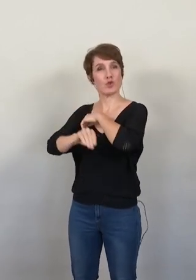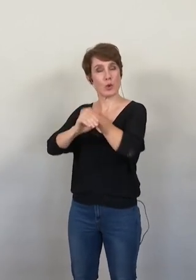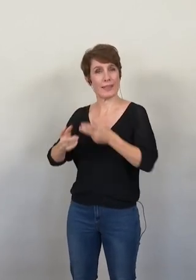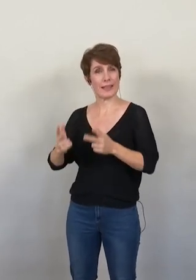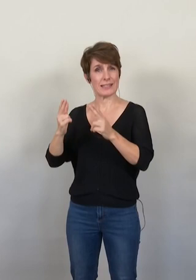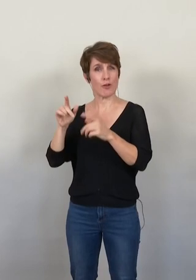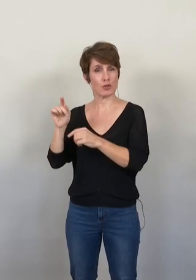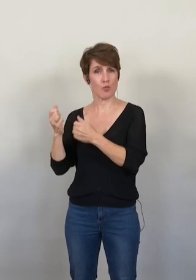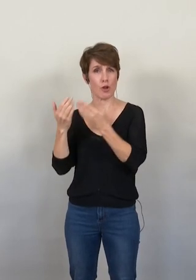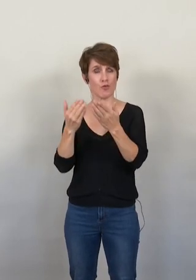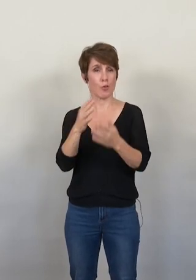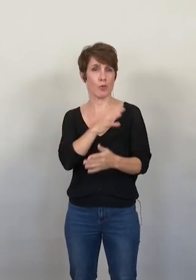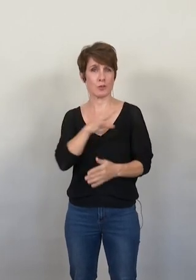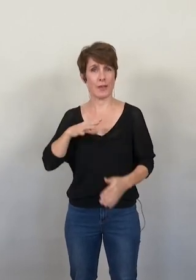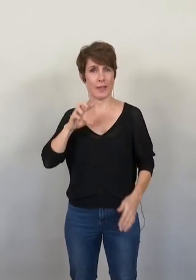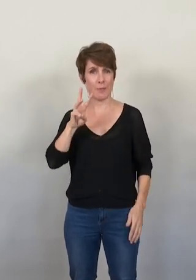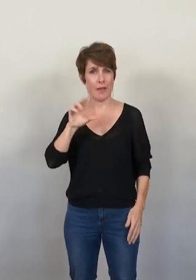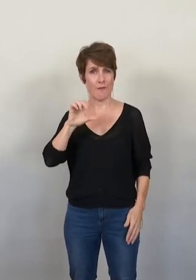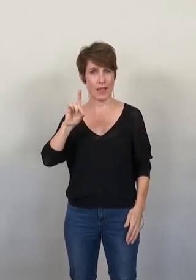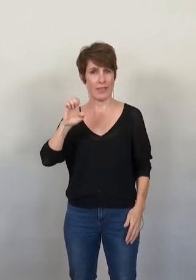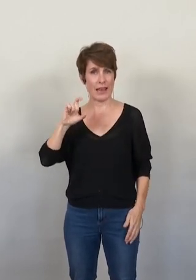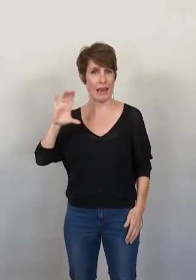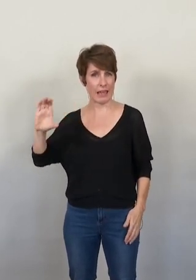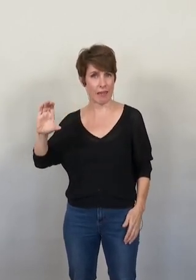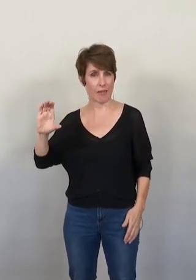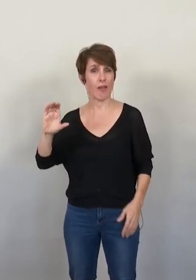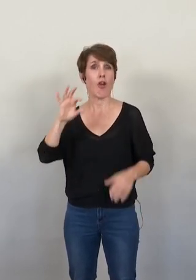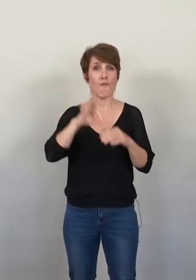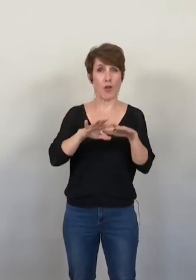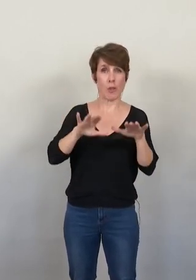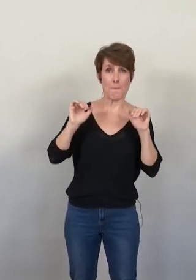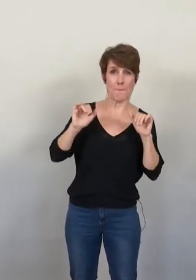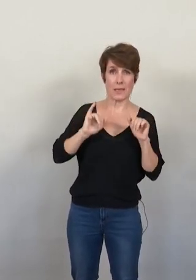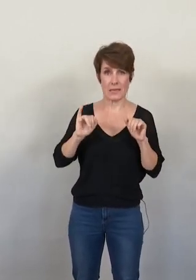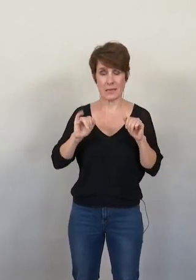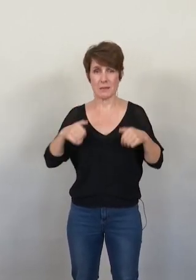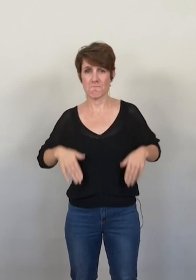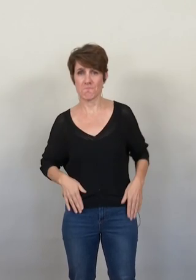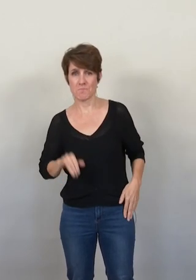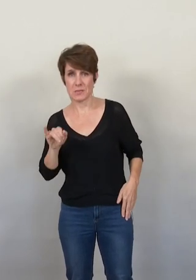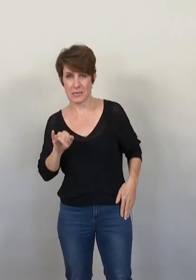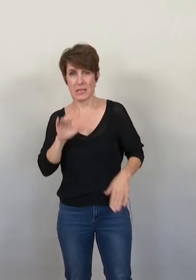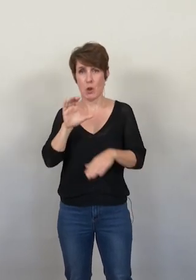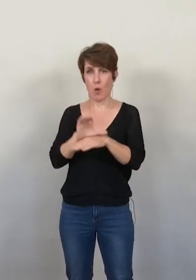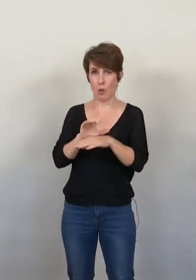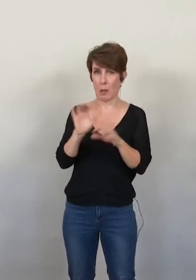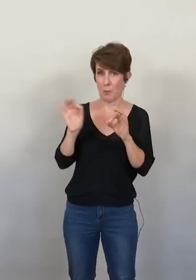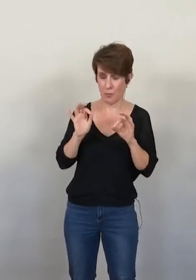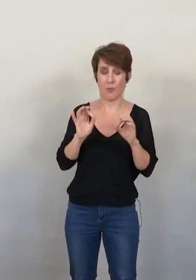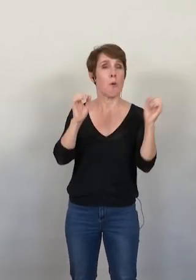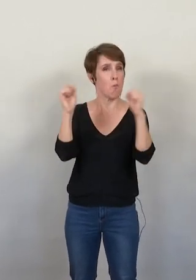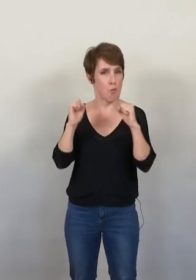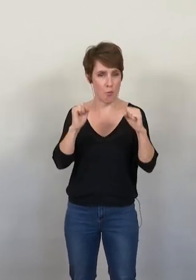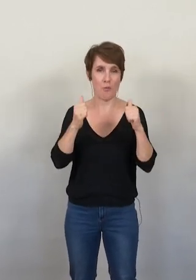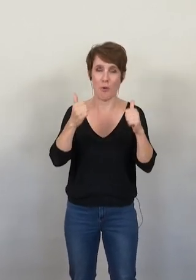candidature de modevadelc qui ne participe pas au vote qui s'abstient qui vote contre pour merci